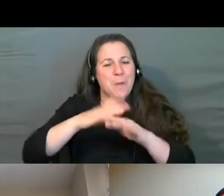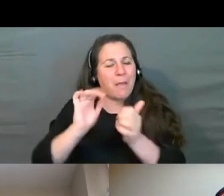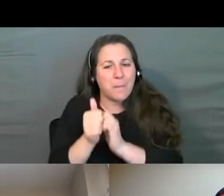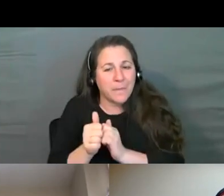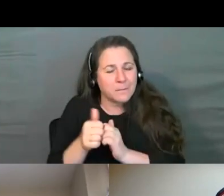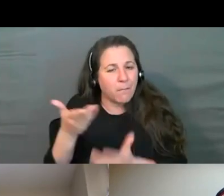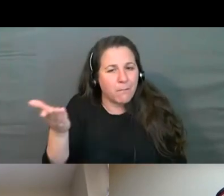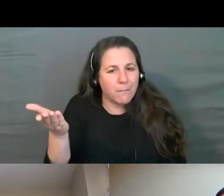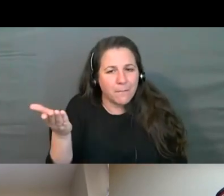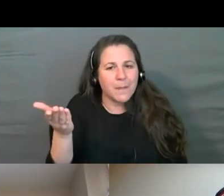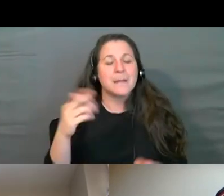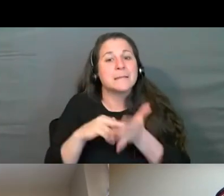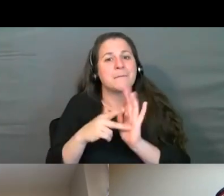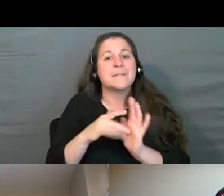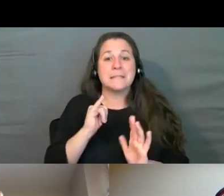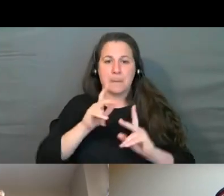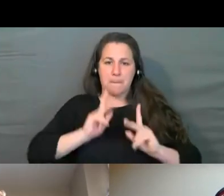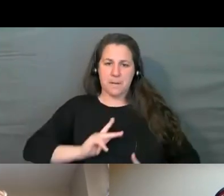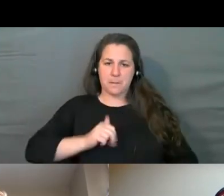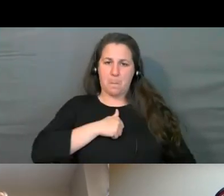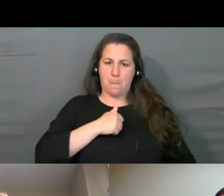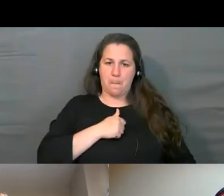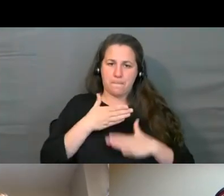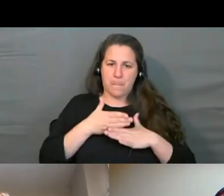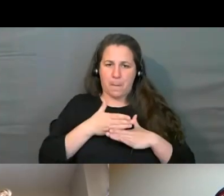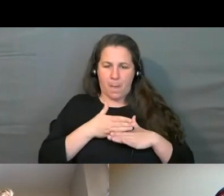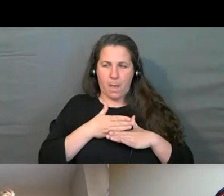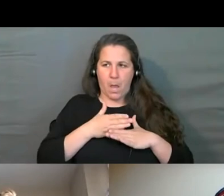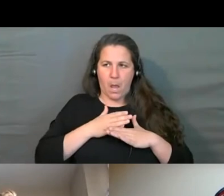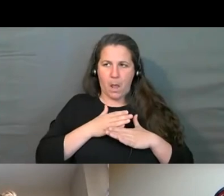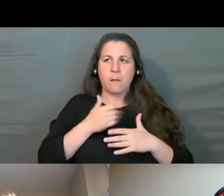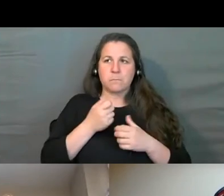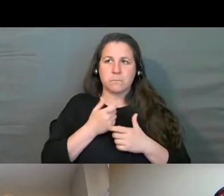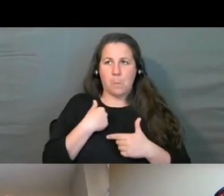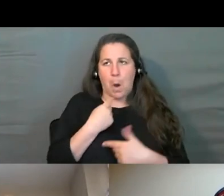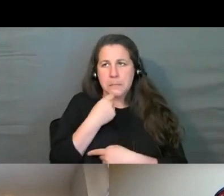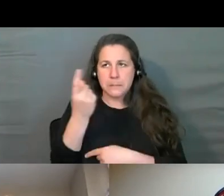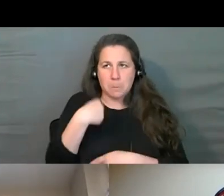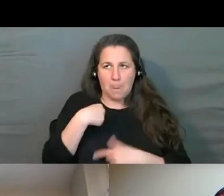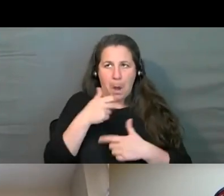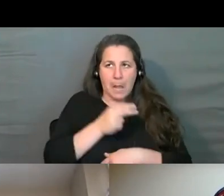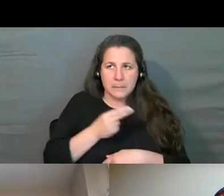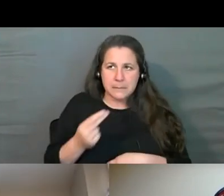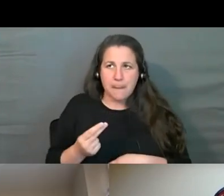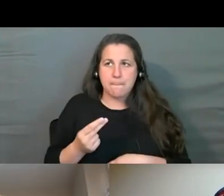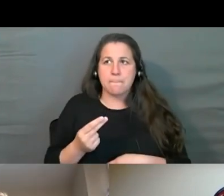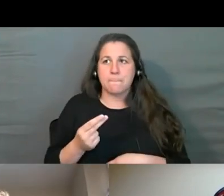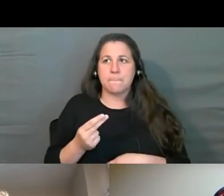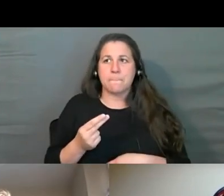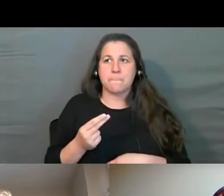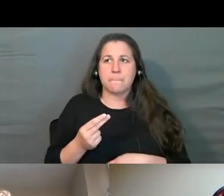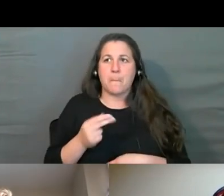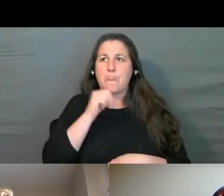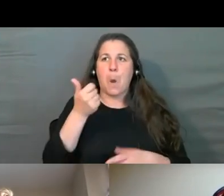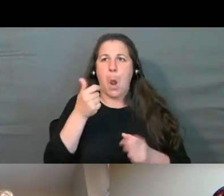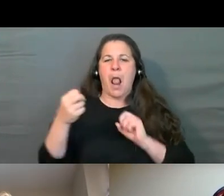Oui. Donc, c'est bien que la personne soit préparée à dévoiler le handicap, de peut-être pas monter ça en épingle non plus